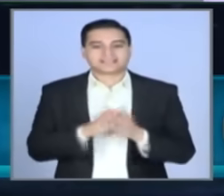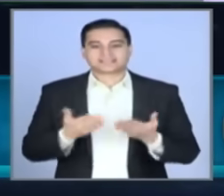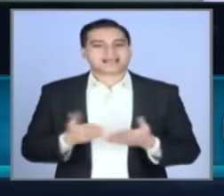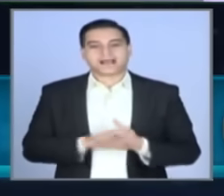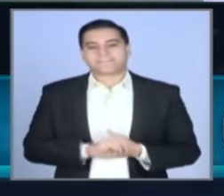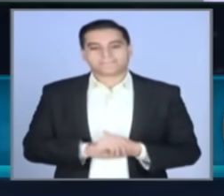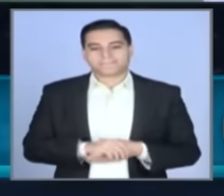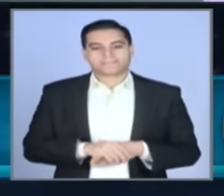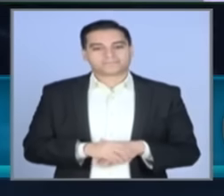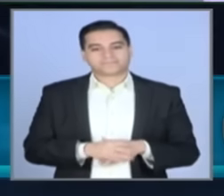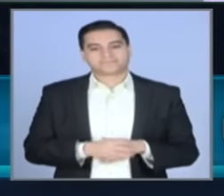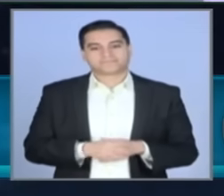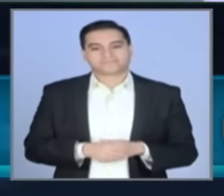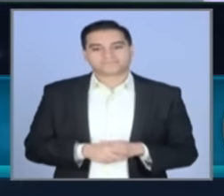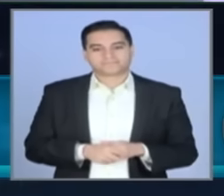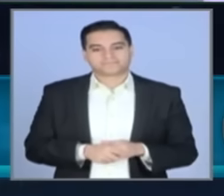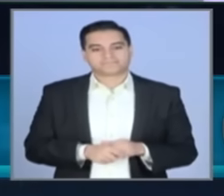50 في 9 على 3 يساوي كام؟